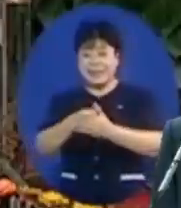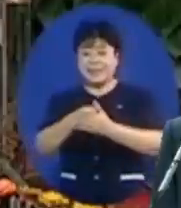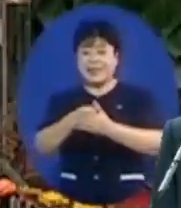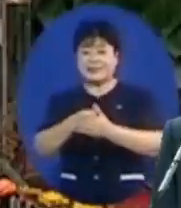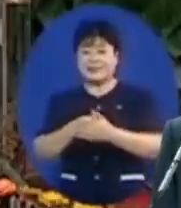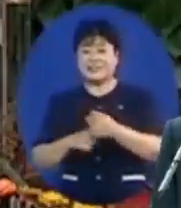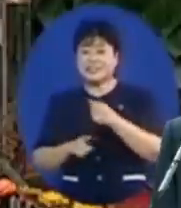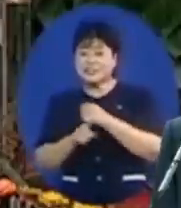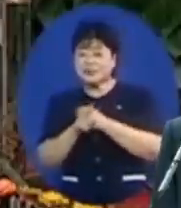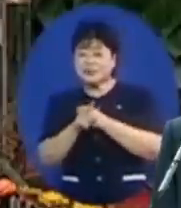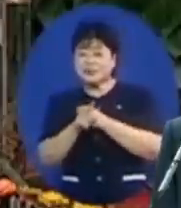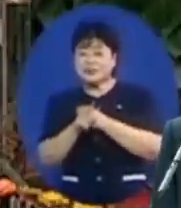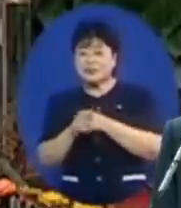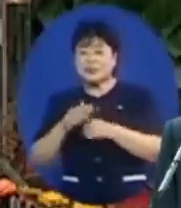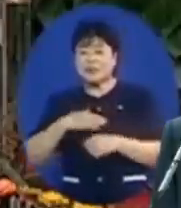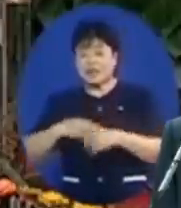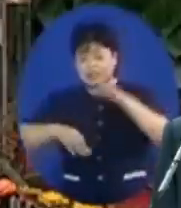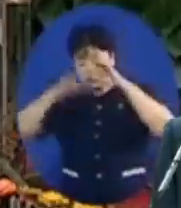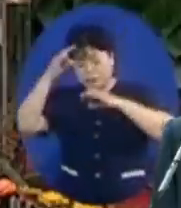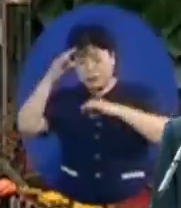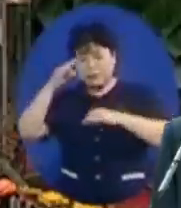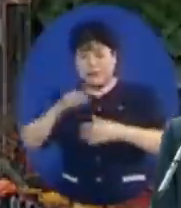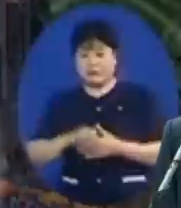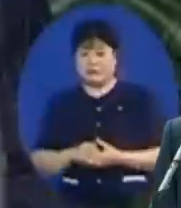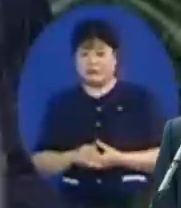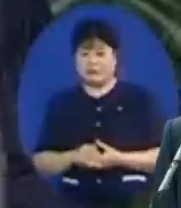것은 내가 비록 잘못해서